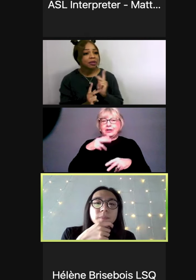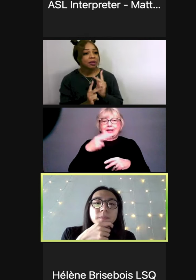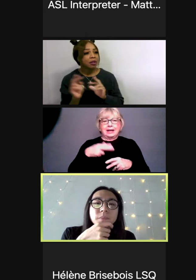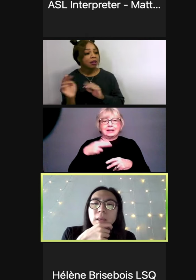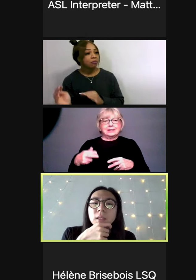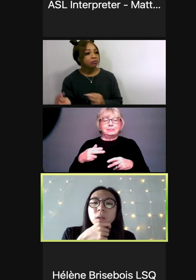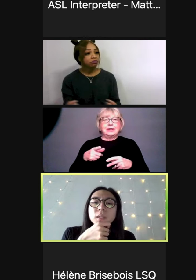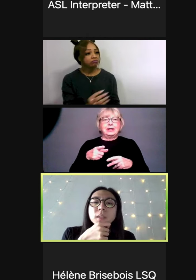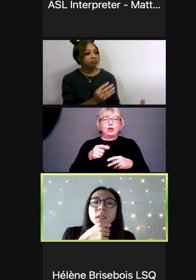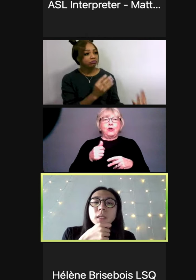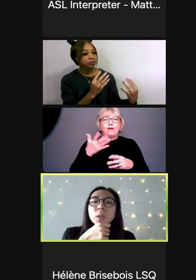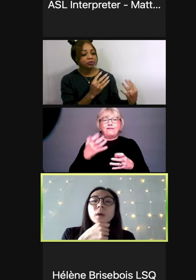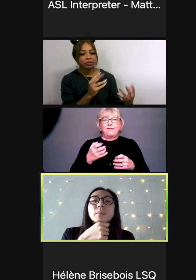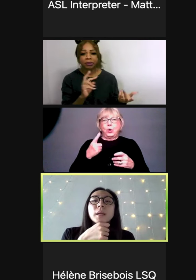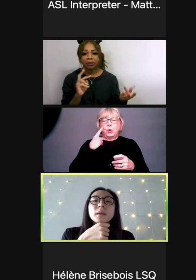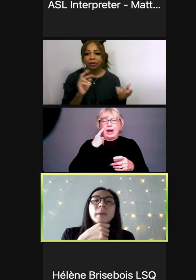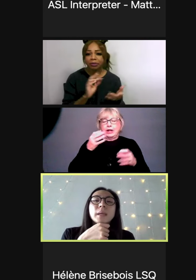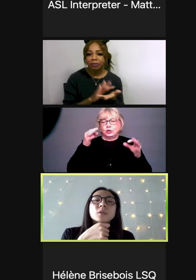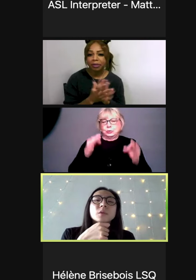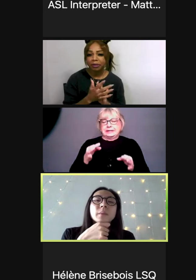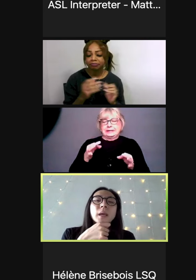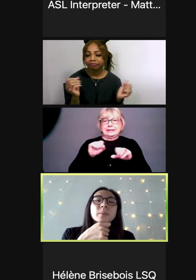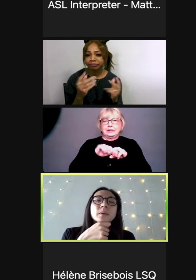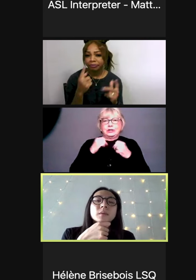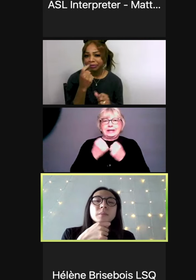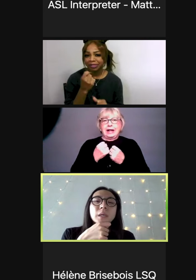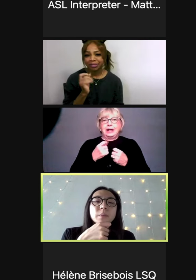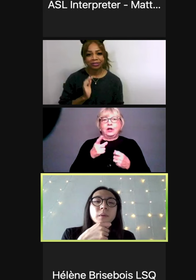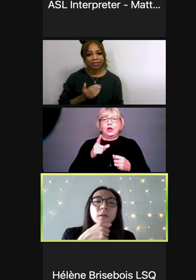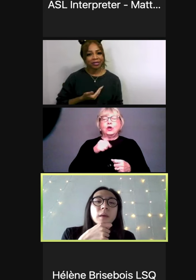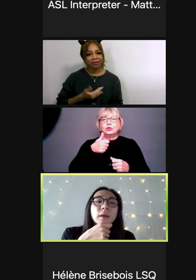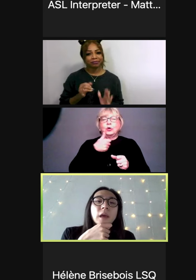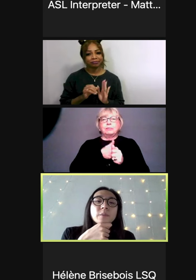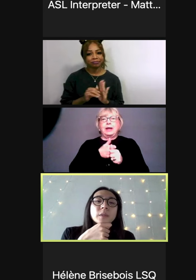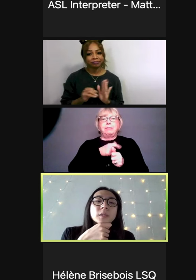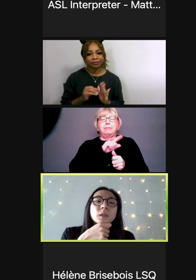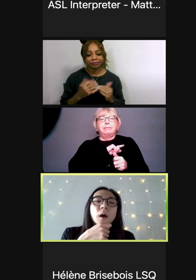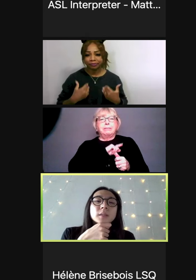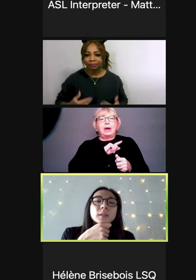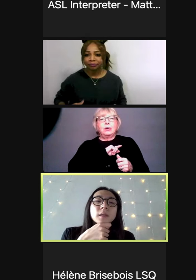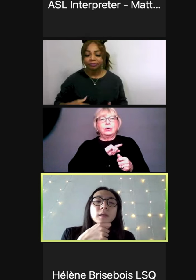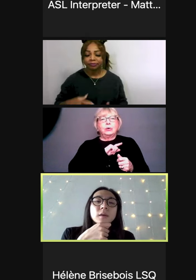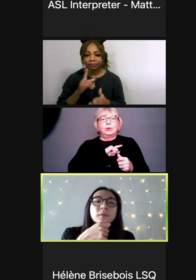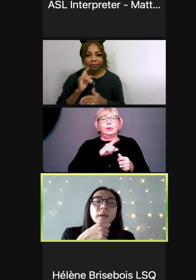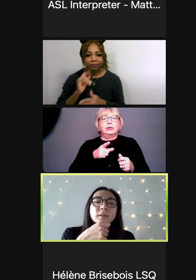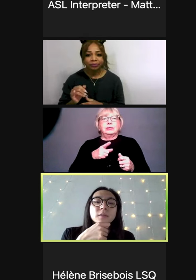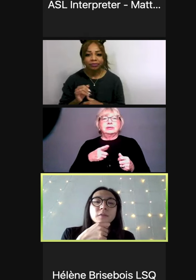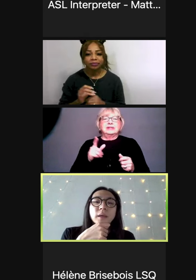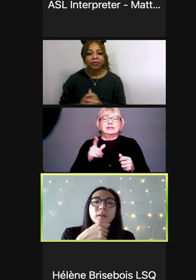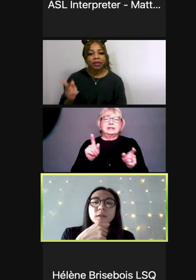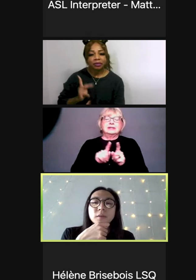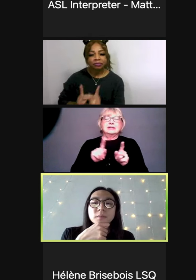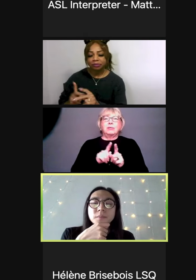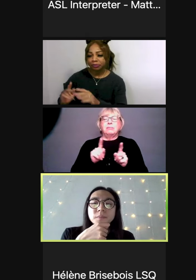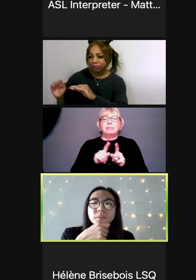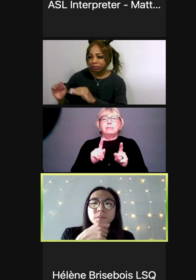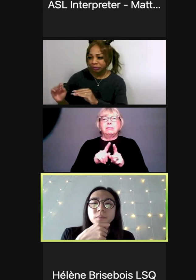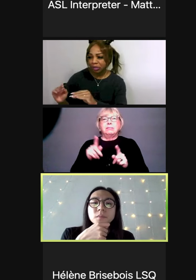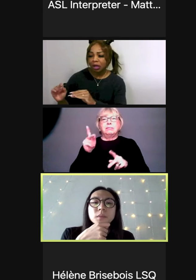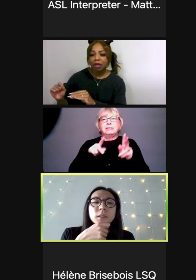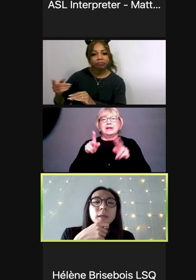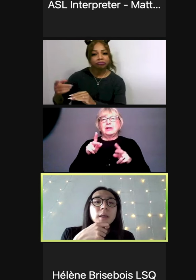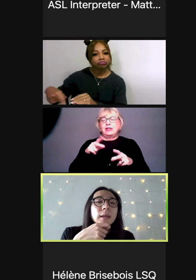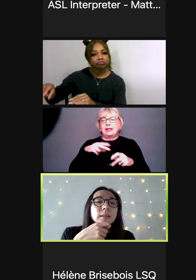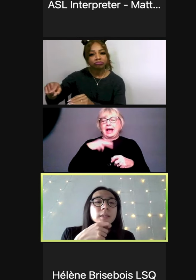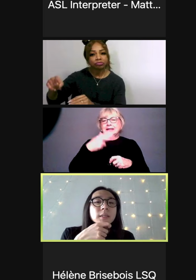soucieuses de justice sociale regardent fixement ou sont effrayées par eux. Ça ressemble beaucoup à ce que les personnes avec un handicap